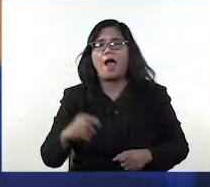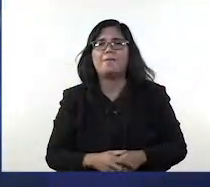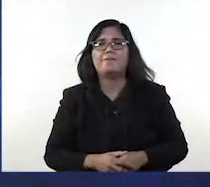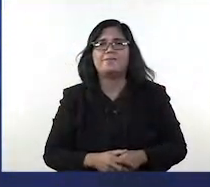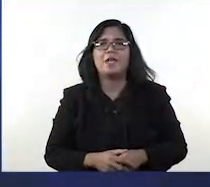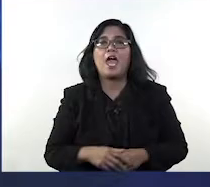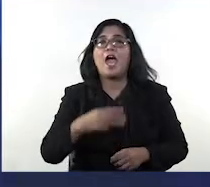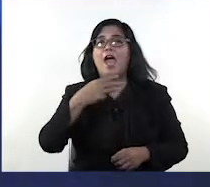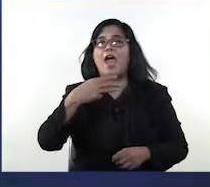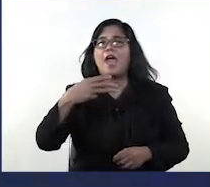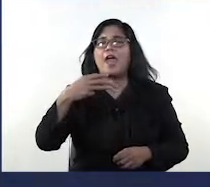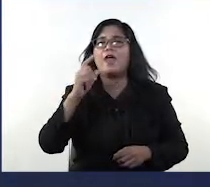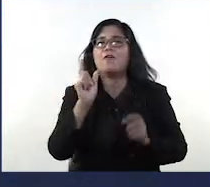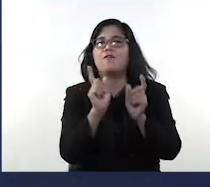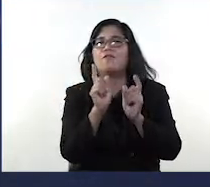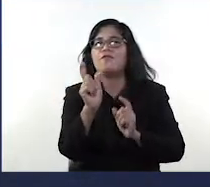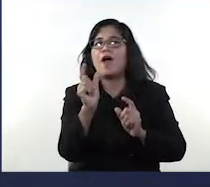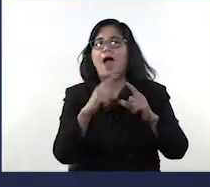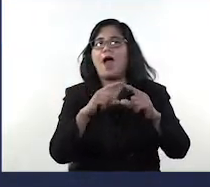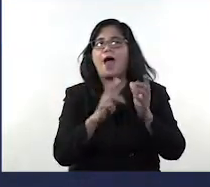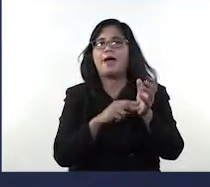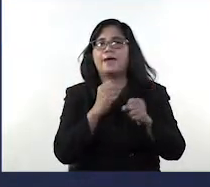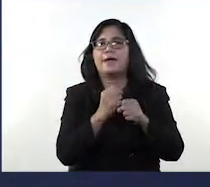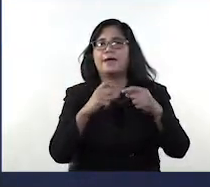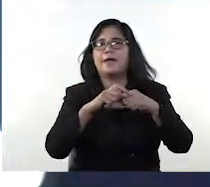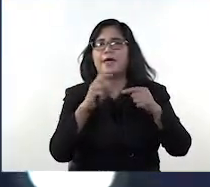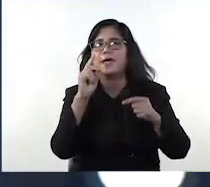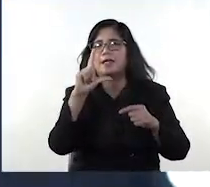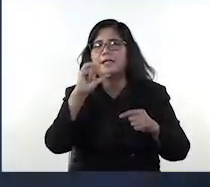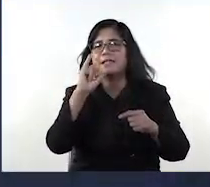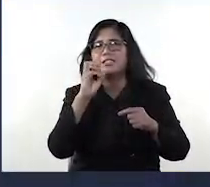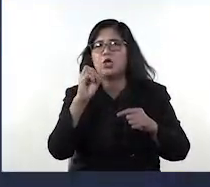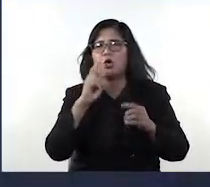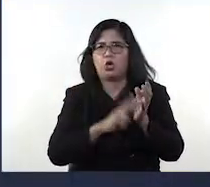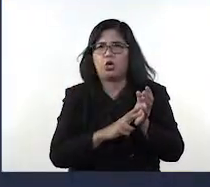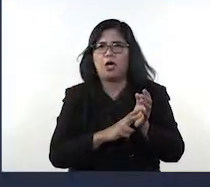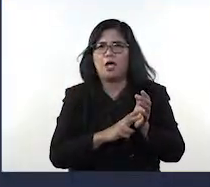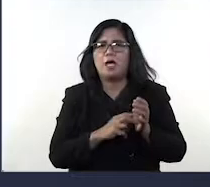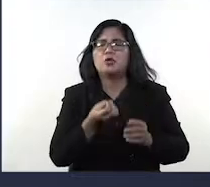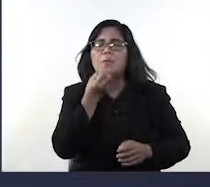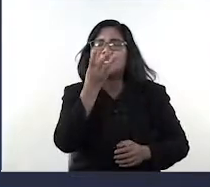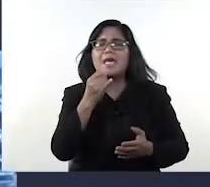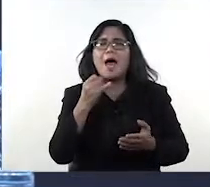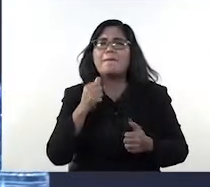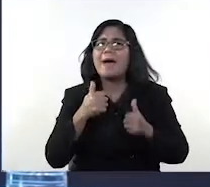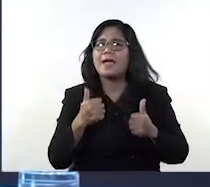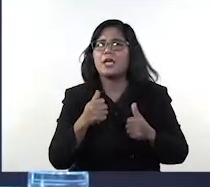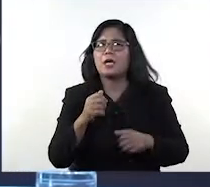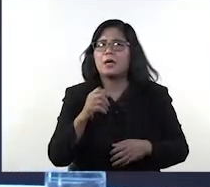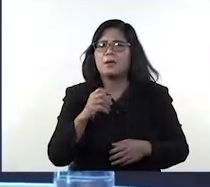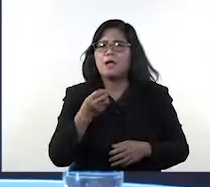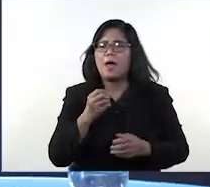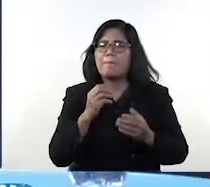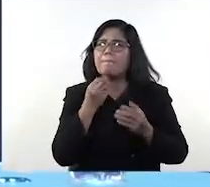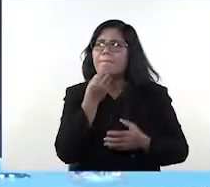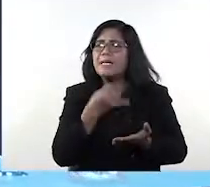ewanggelion artinya berita baik jadilah menginjil kita nggak bisa menghina dalam menginjak kita nggak bisa menjelekkan orang dalam menginjil